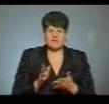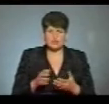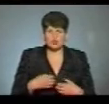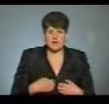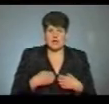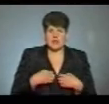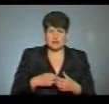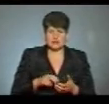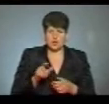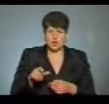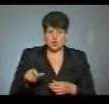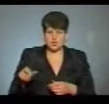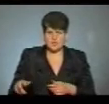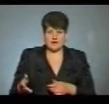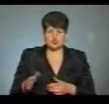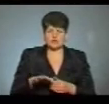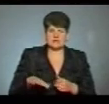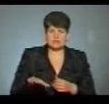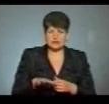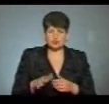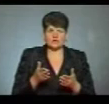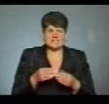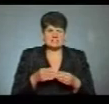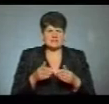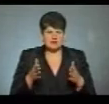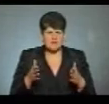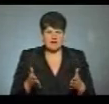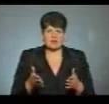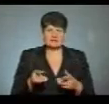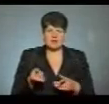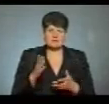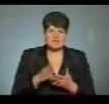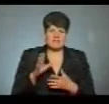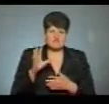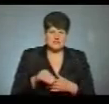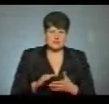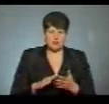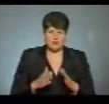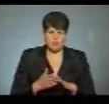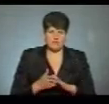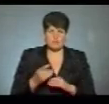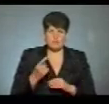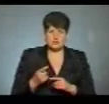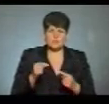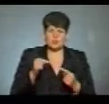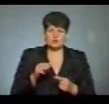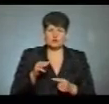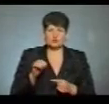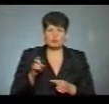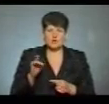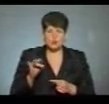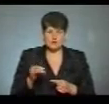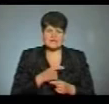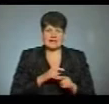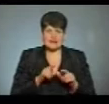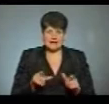лякати людей, що ми на території десь відкриваємо. По-перше, там є всі умови. По-перше, що протитуберкульозна лікарня,